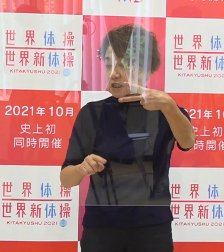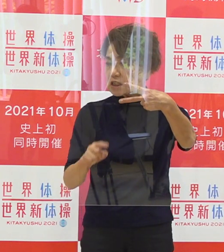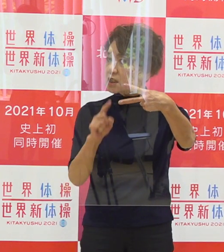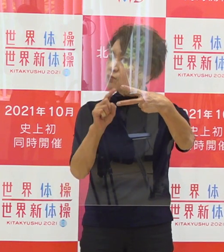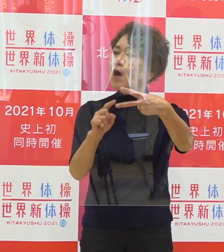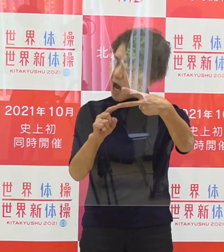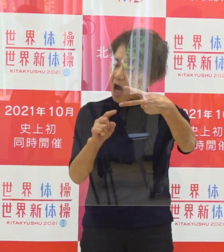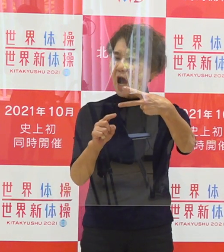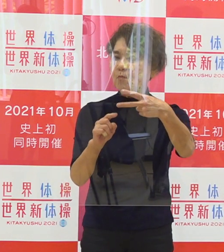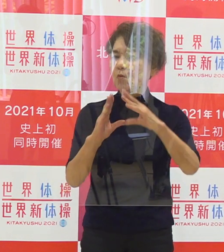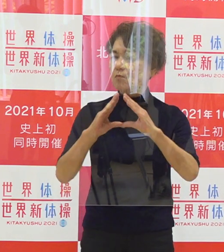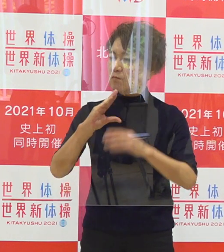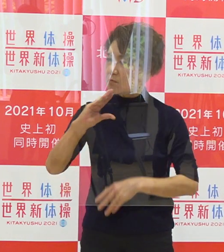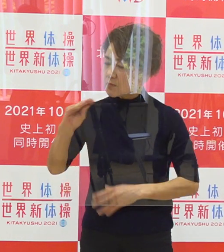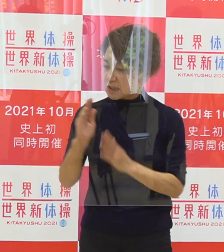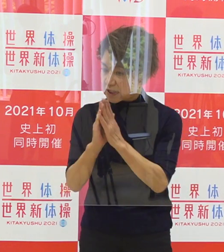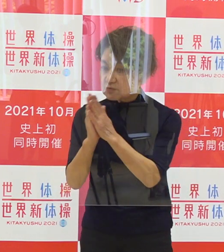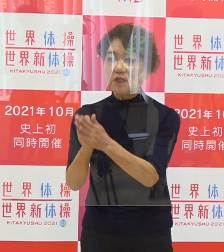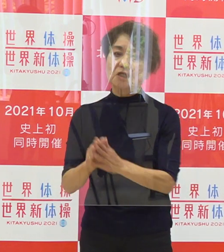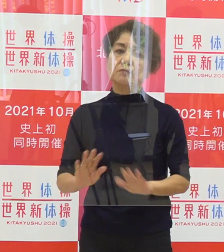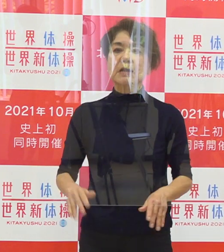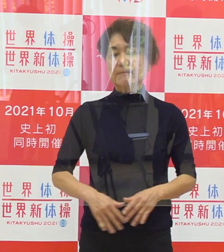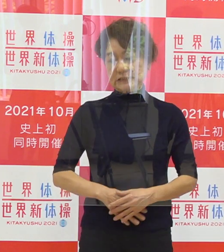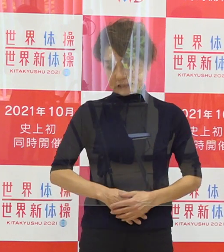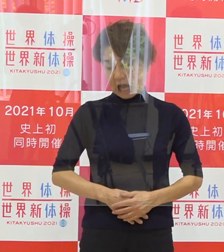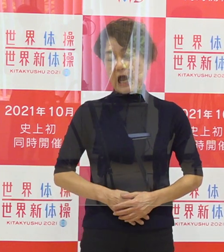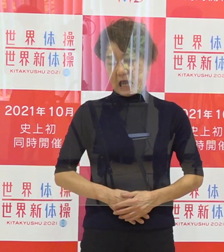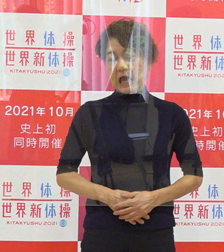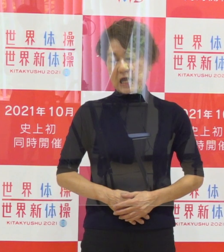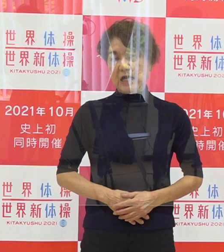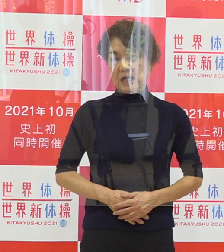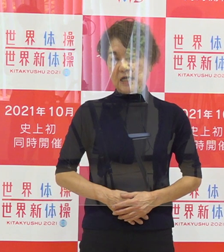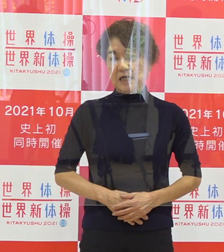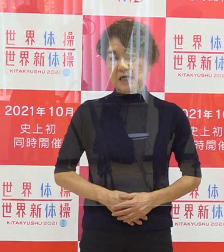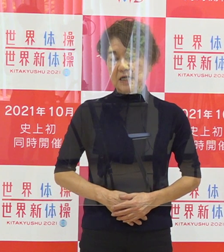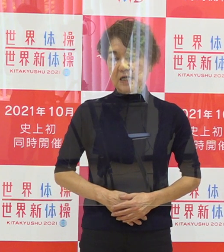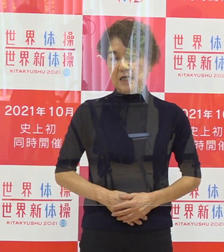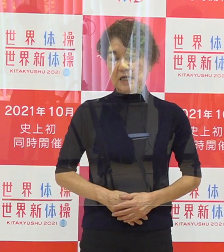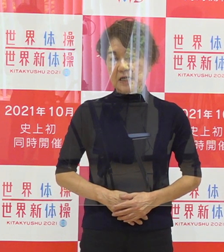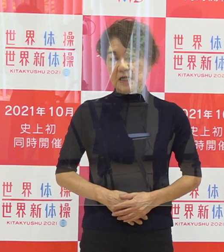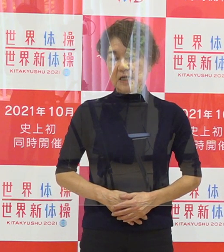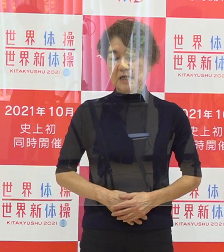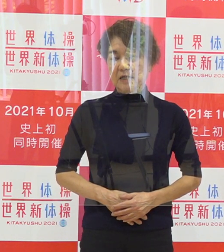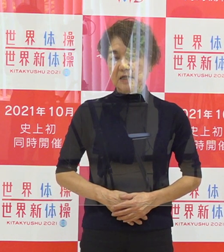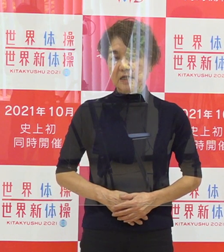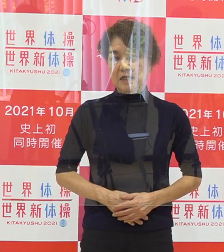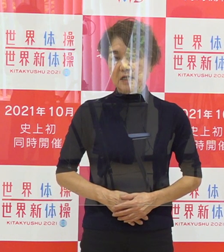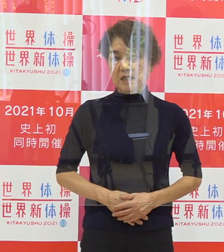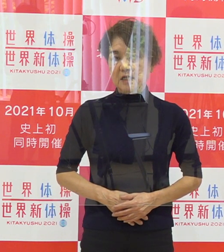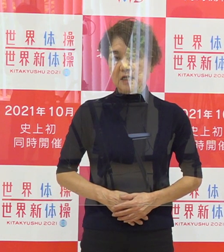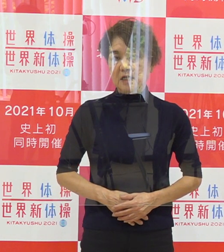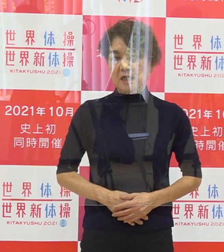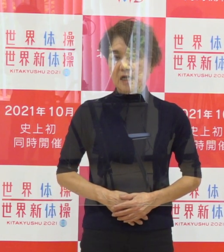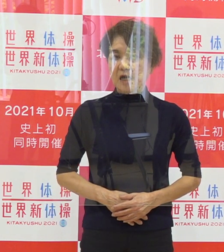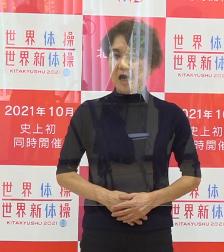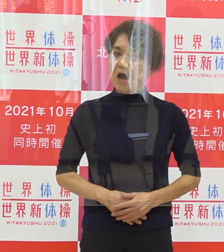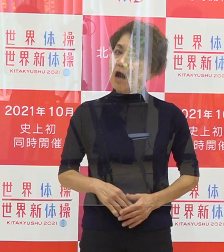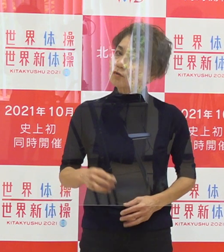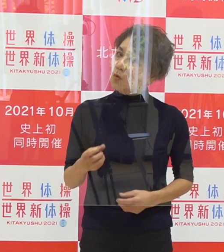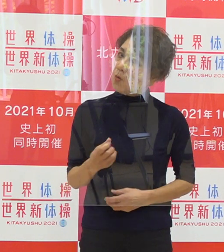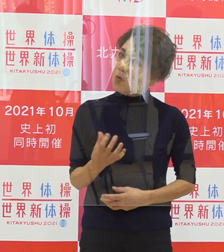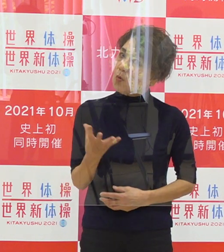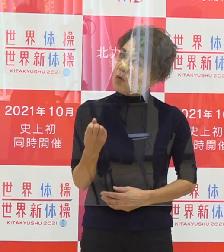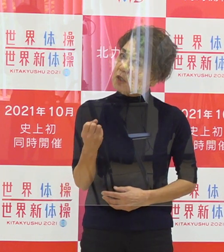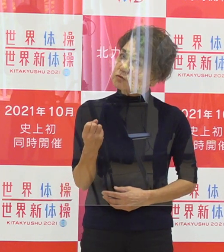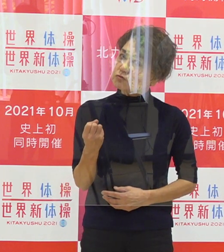お帰りをいただいたというか入場できなかったということは知っておりますが、数件あるんではないか